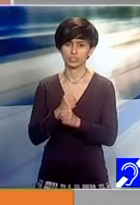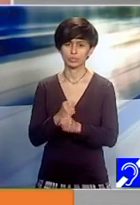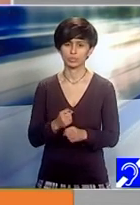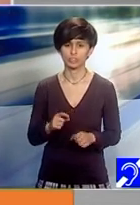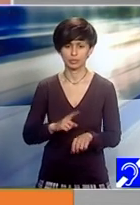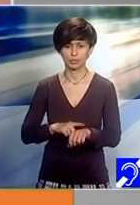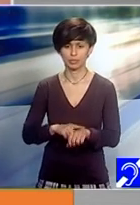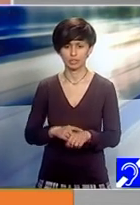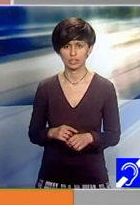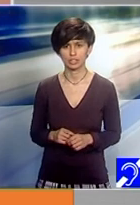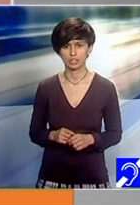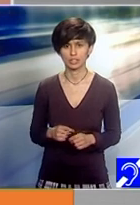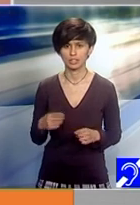de